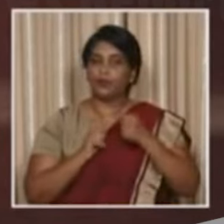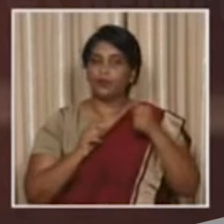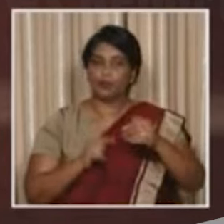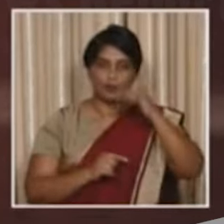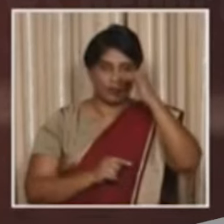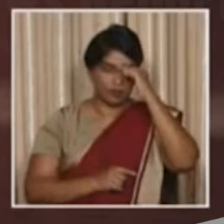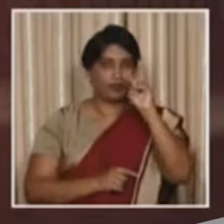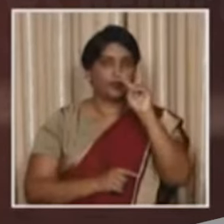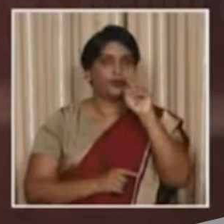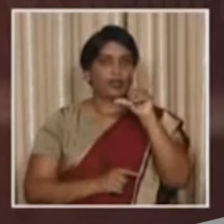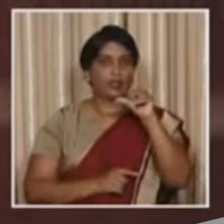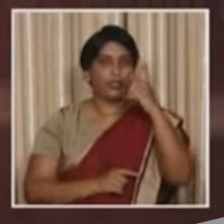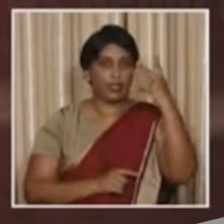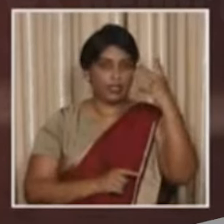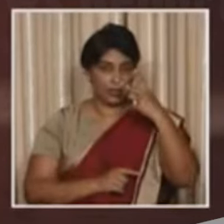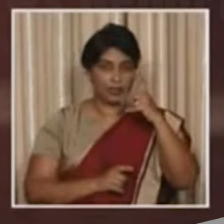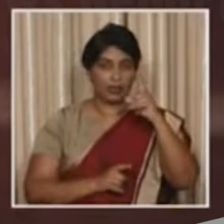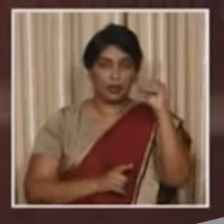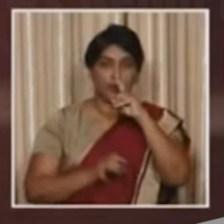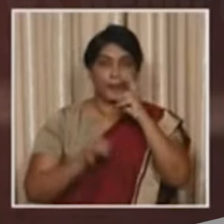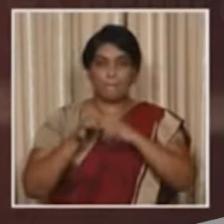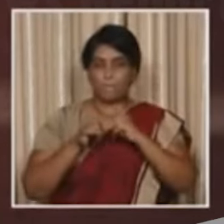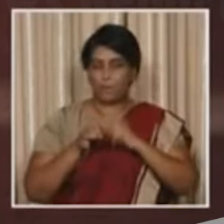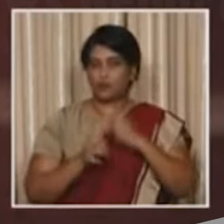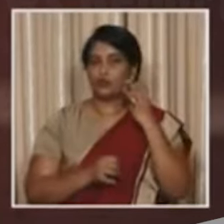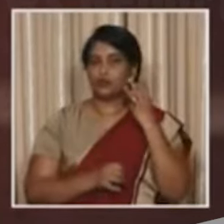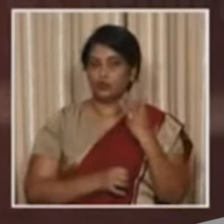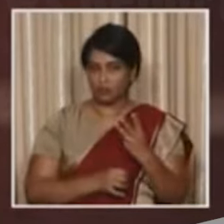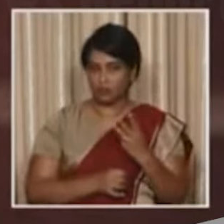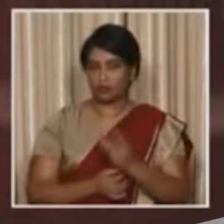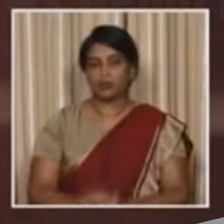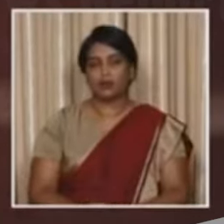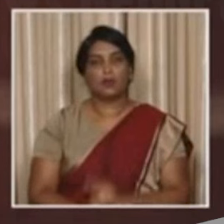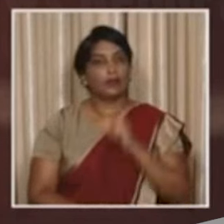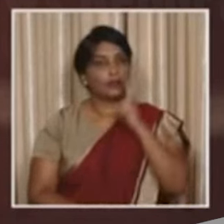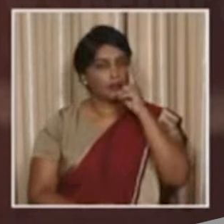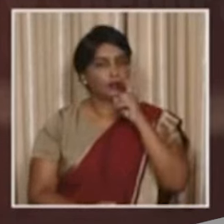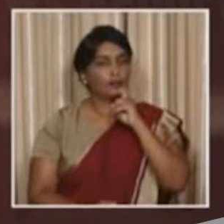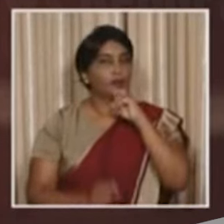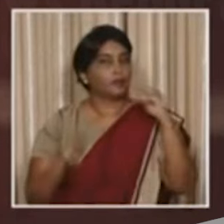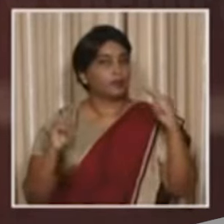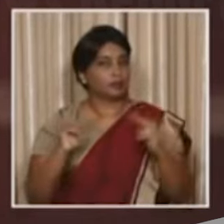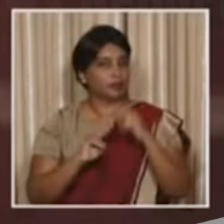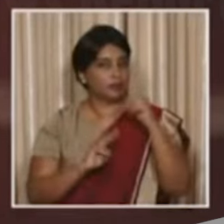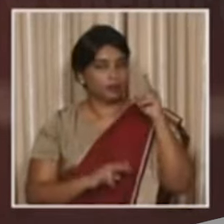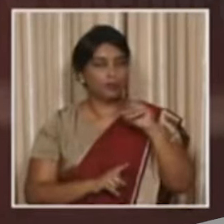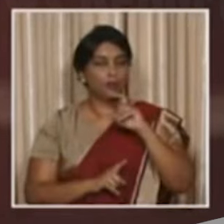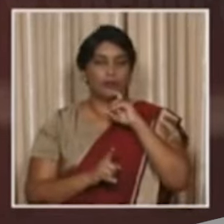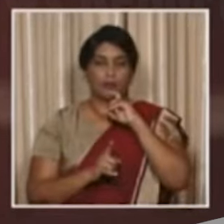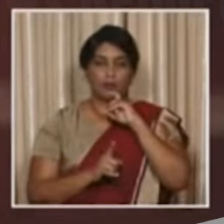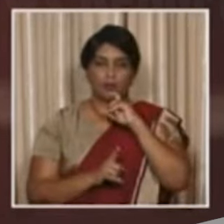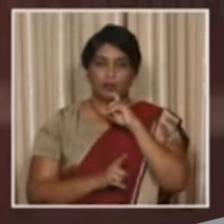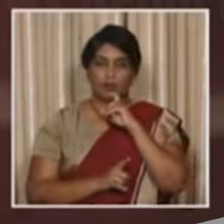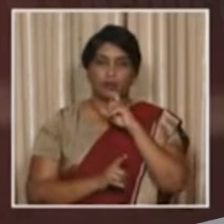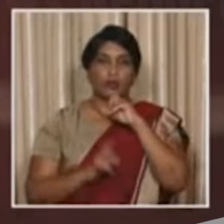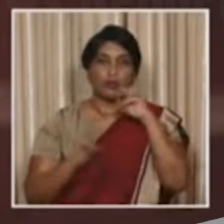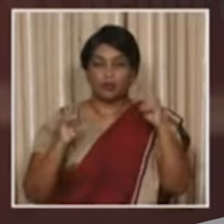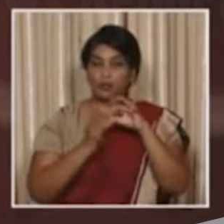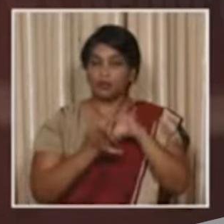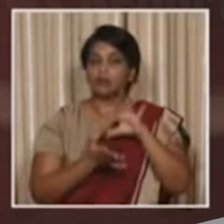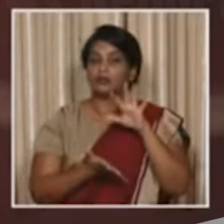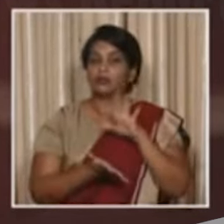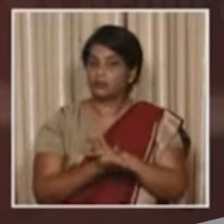නායකතුමාගේ 27 පළවෙනි ප්‍රශ්න 3, එක ශ්‍රේෂ්ඨාධිකරණයේ ශ්‍රේෂ්ඨාධිකරණ නඩු